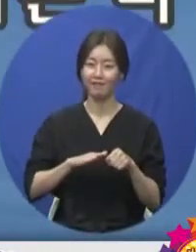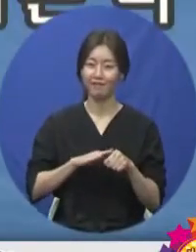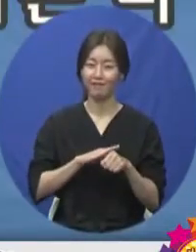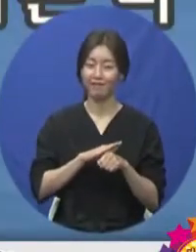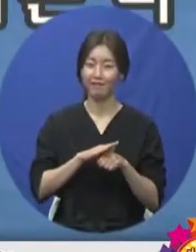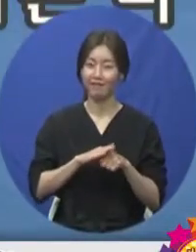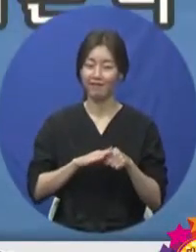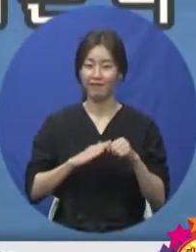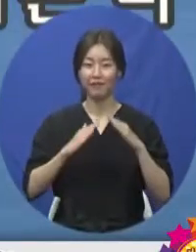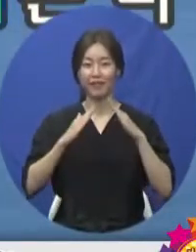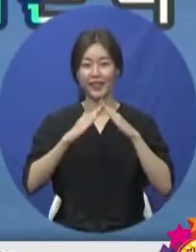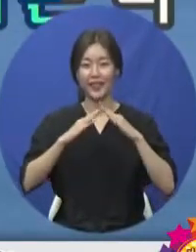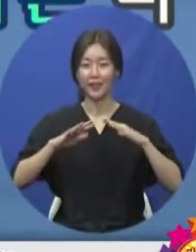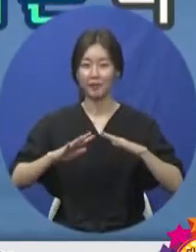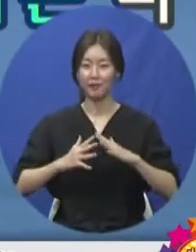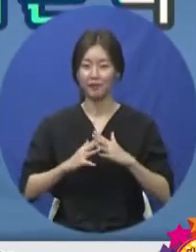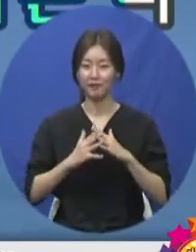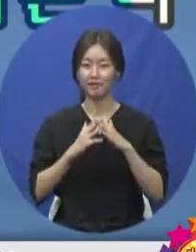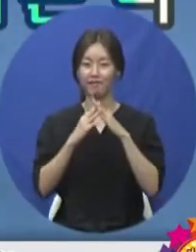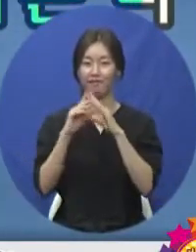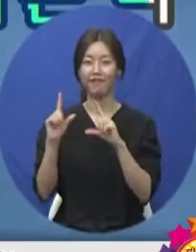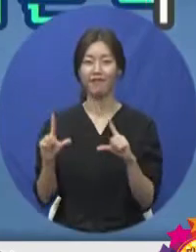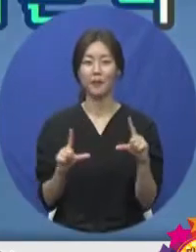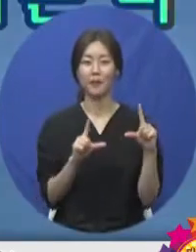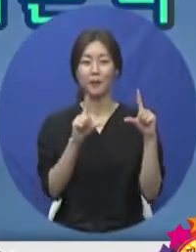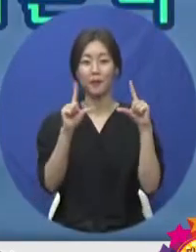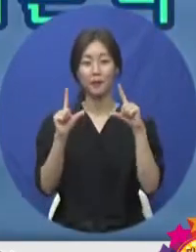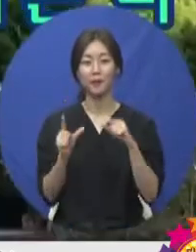사랑에 짓짓고 사는 너.